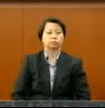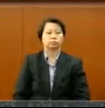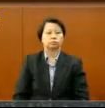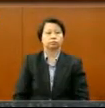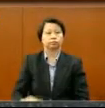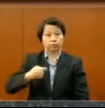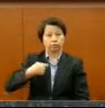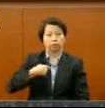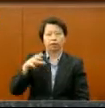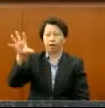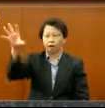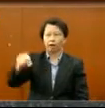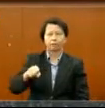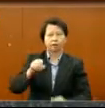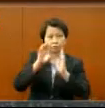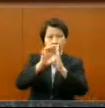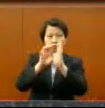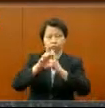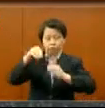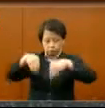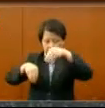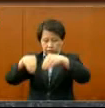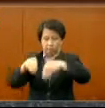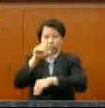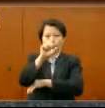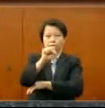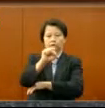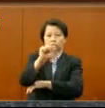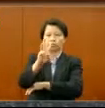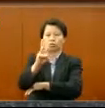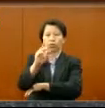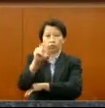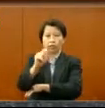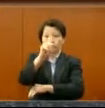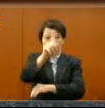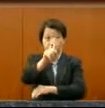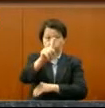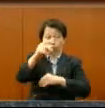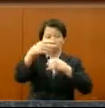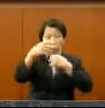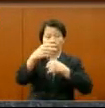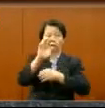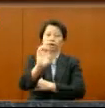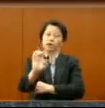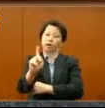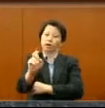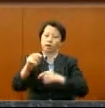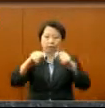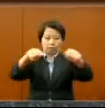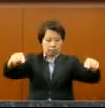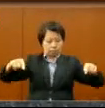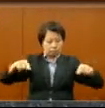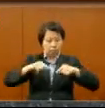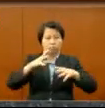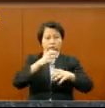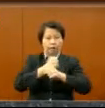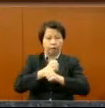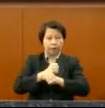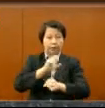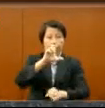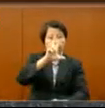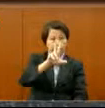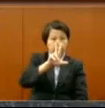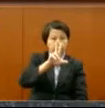Saya ambil satu contoh di mana tanaman sawit satu ekar boleh mendapat RM3,000 untuk